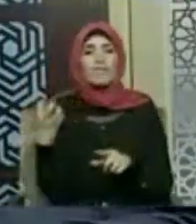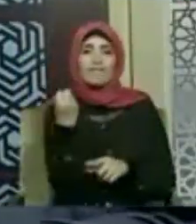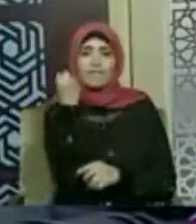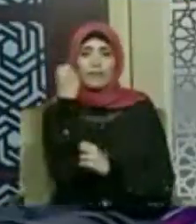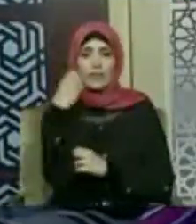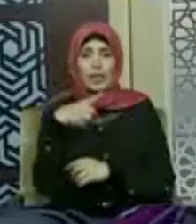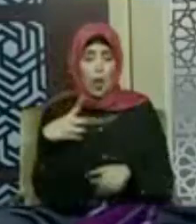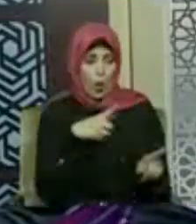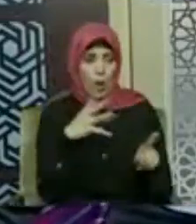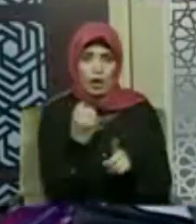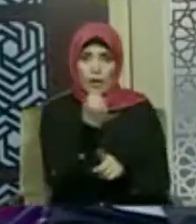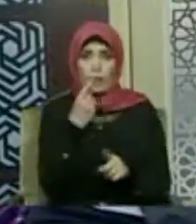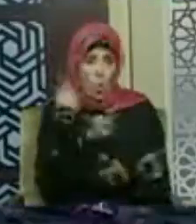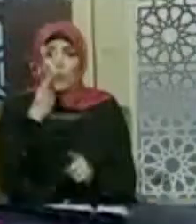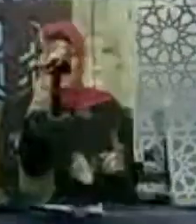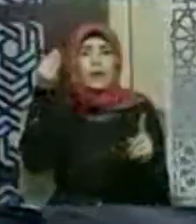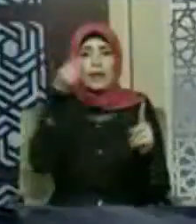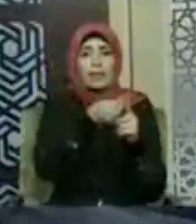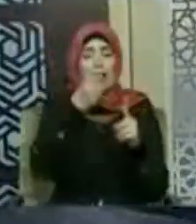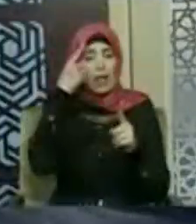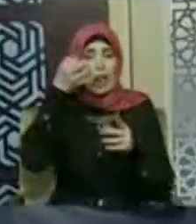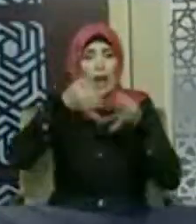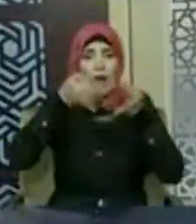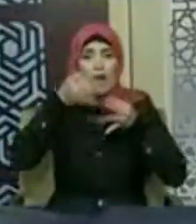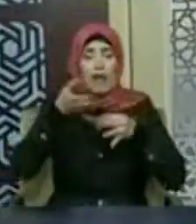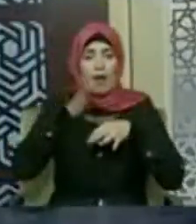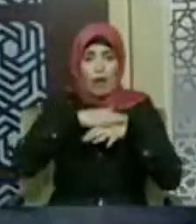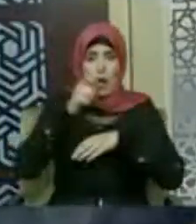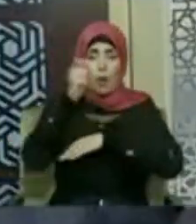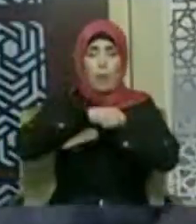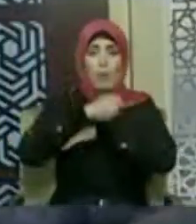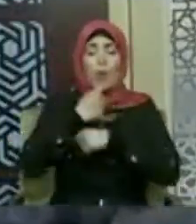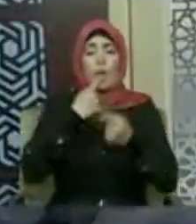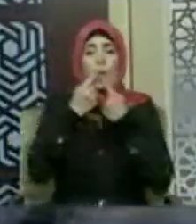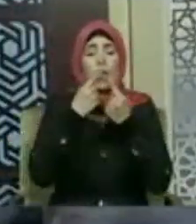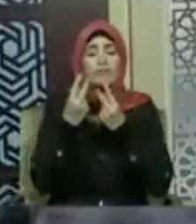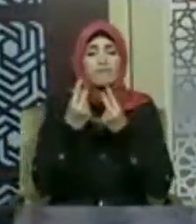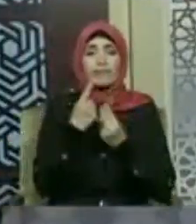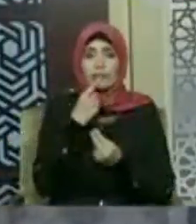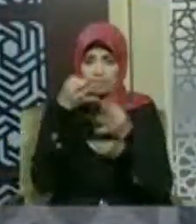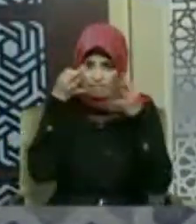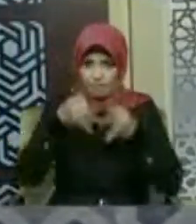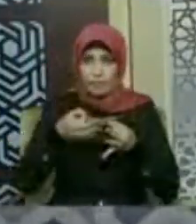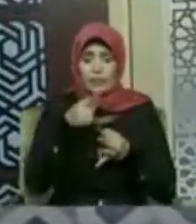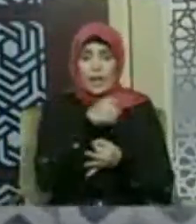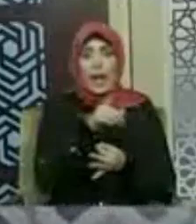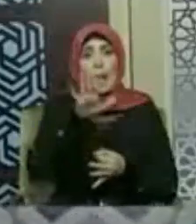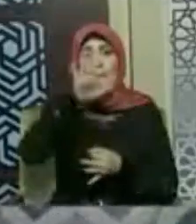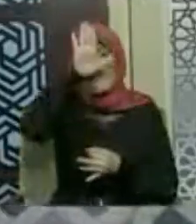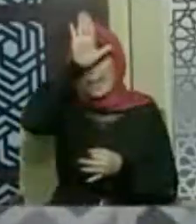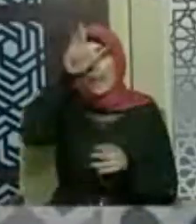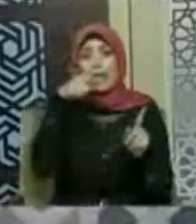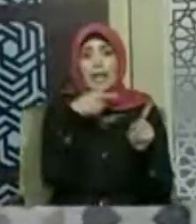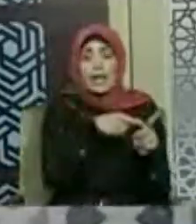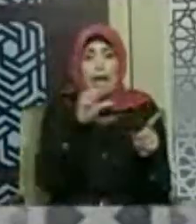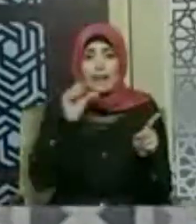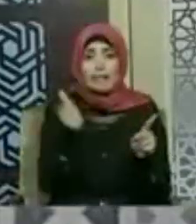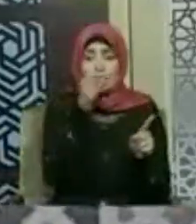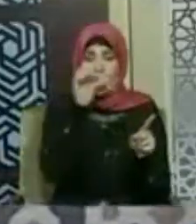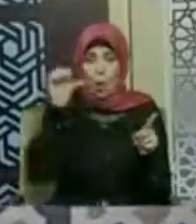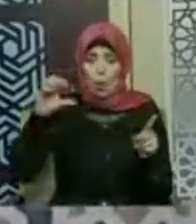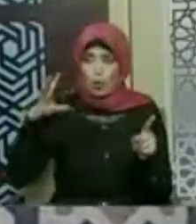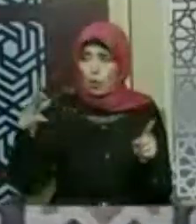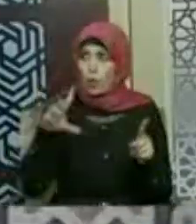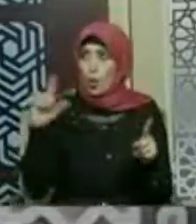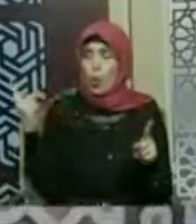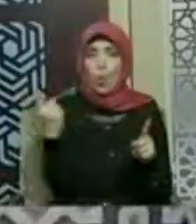وآتيناه الحكمة وفصل الخطاب. أي أنه كان ملكا صاحب ملك عظيم، فكان